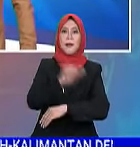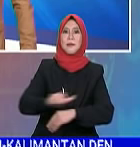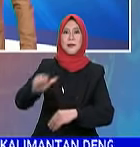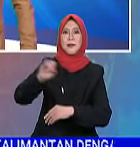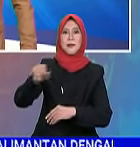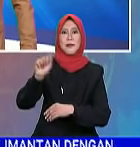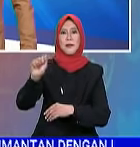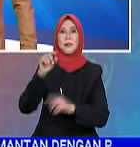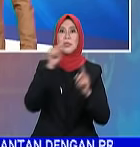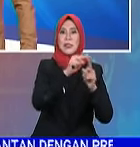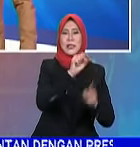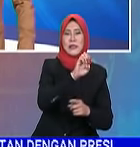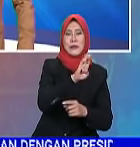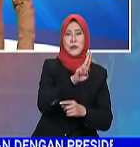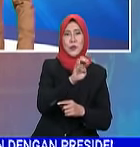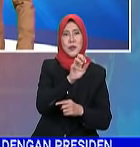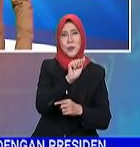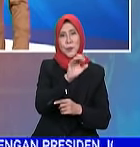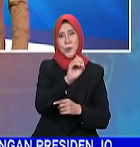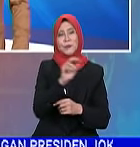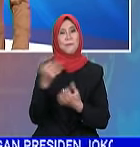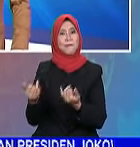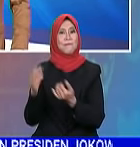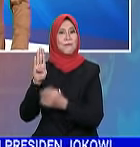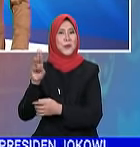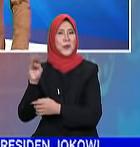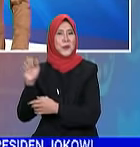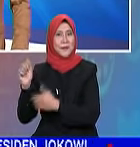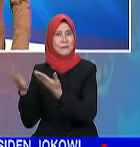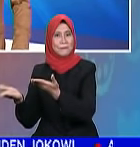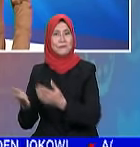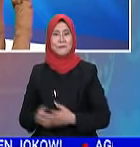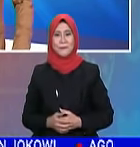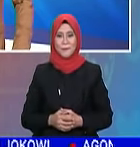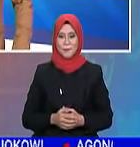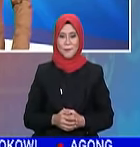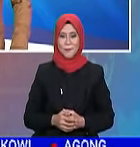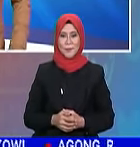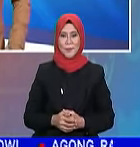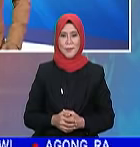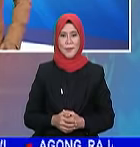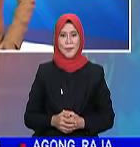ke Sebuyau. Perinciannya bersama Buma Win. Silakan Buma.